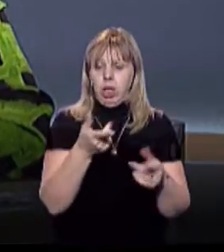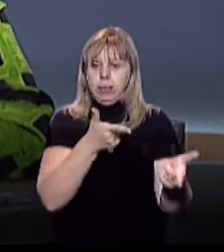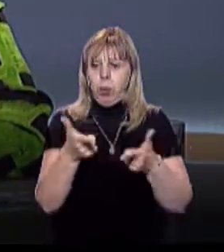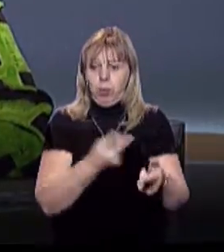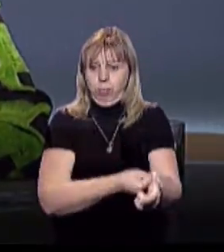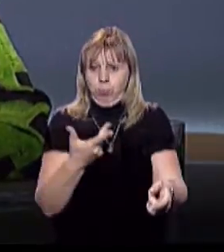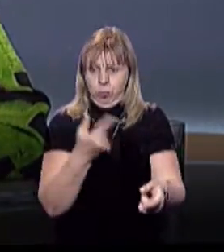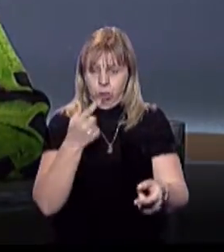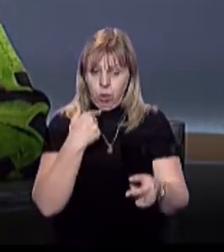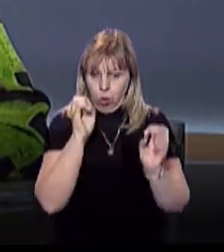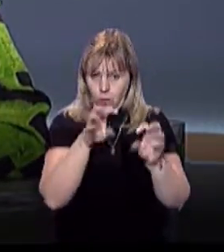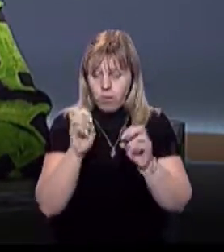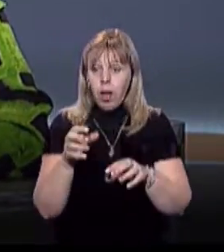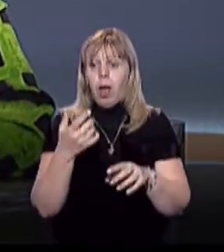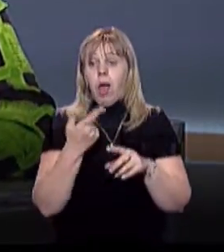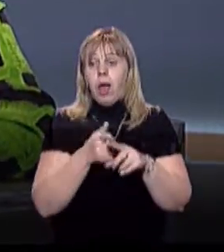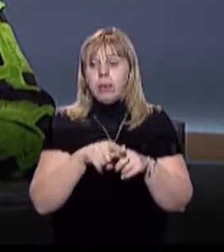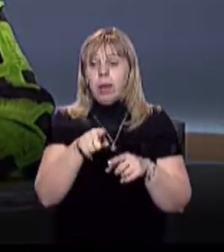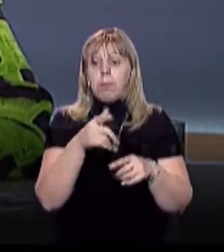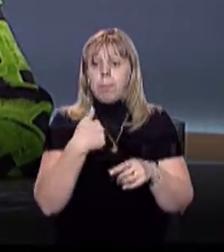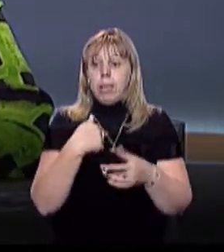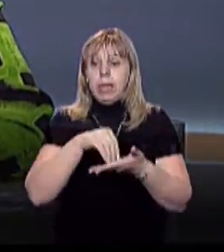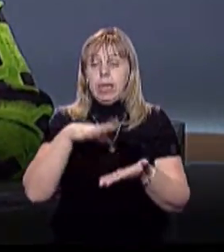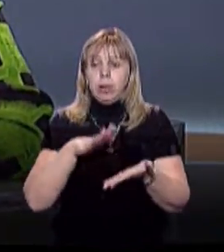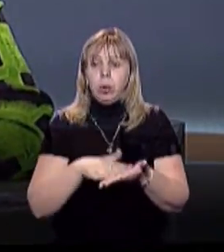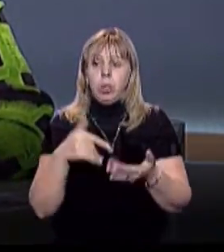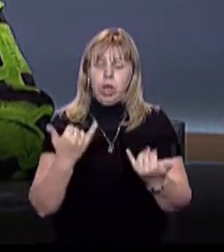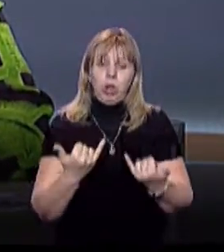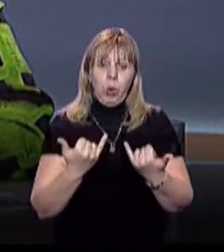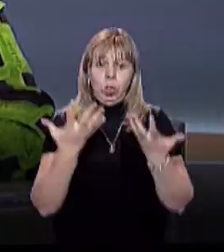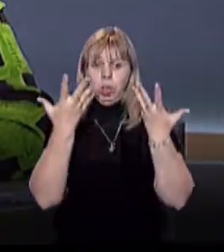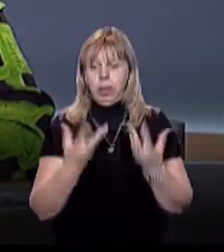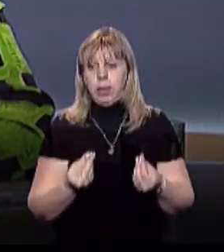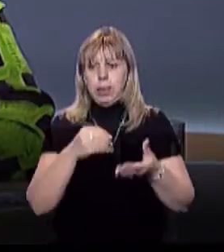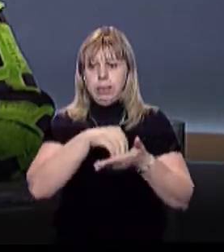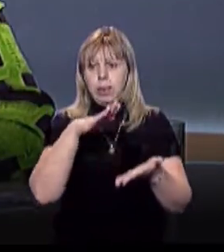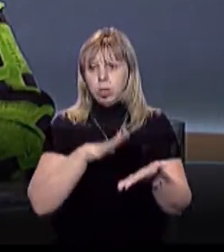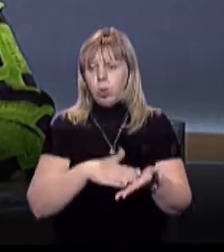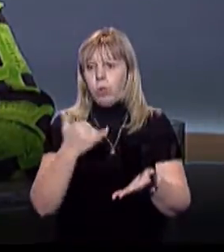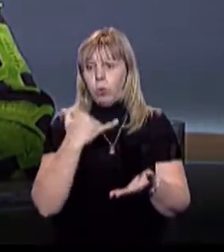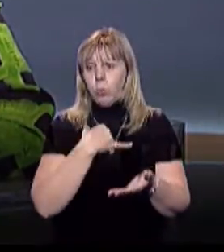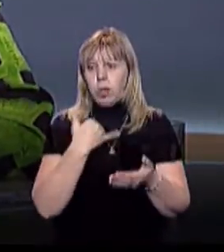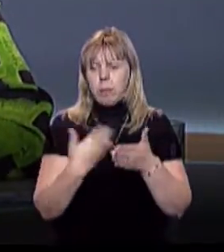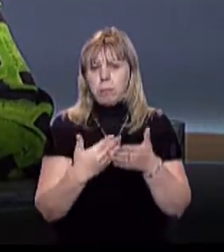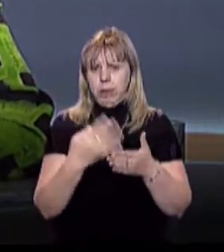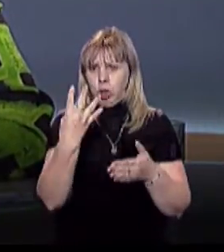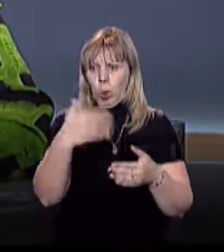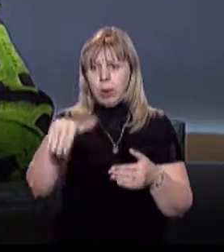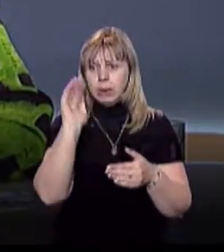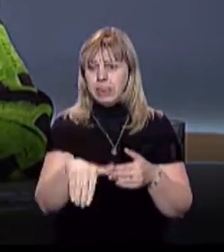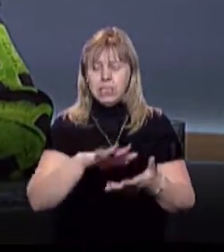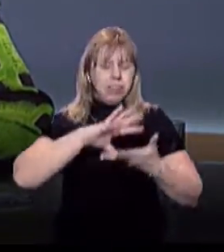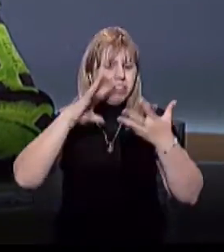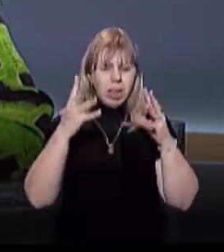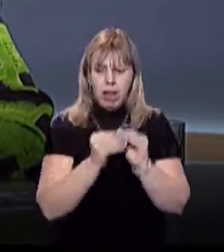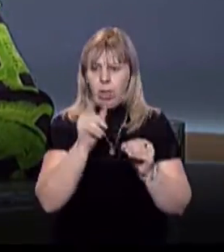заготовляємо кров. Так? І в цьому реєстрі донорів ми реєструємо, ну, на сьогоднішній день зареєстровано у нас було близько 40 тисяч